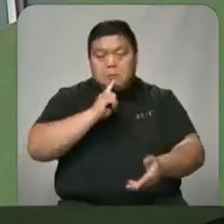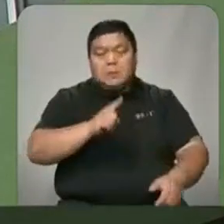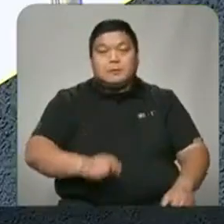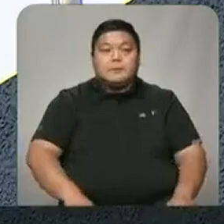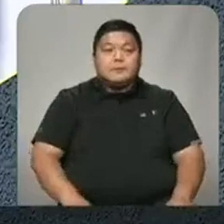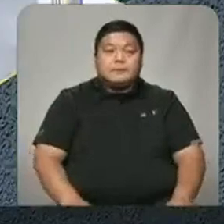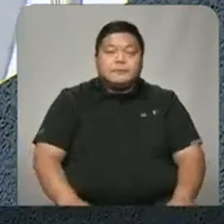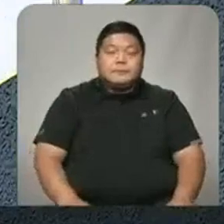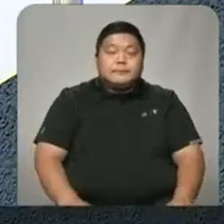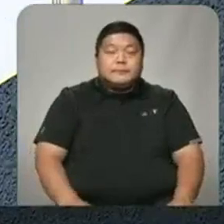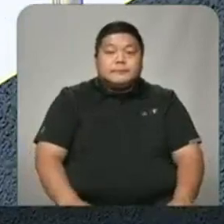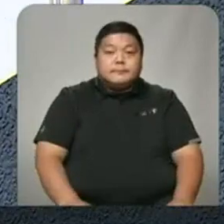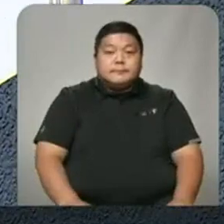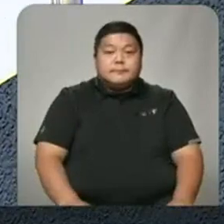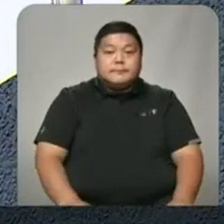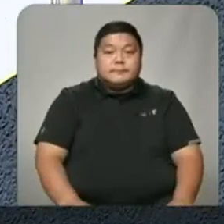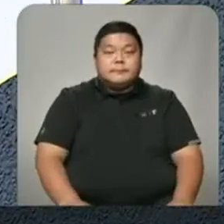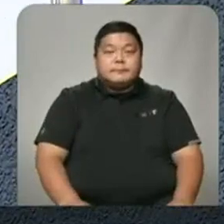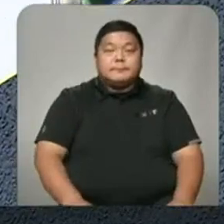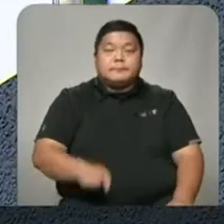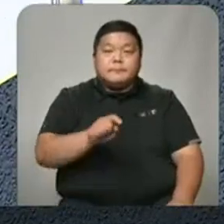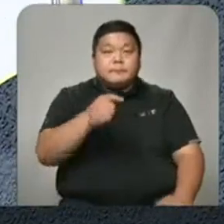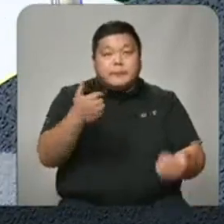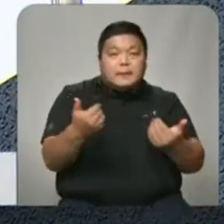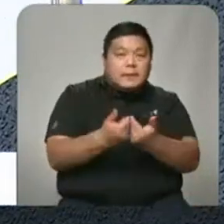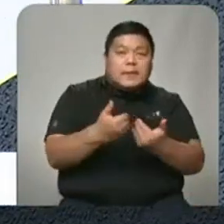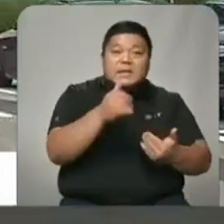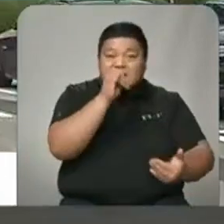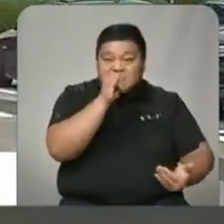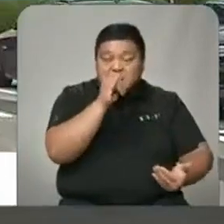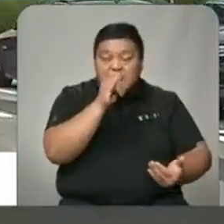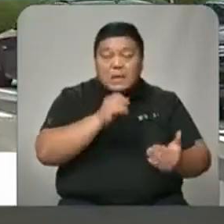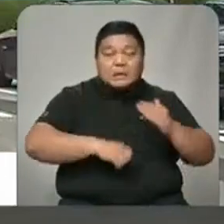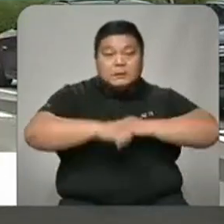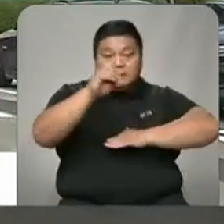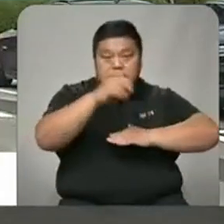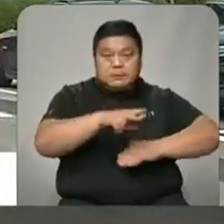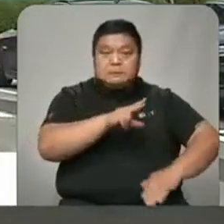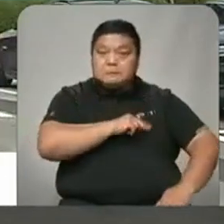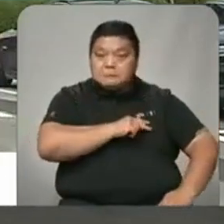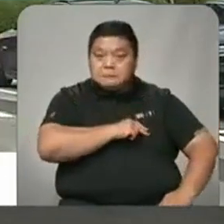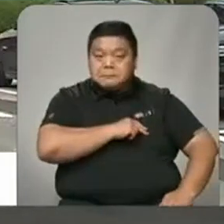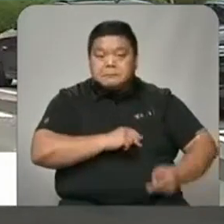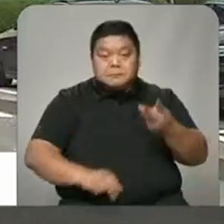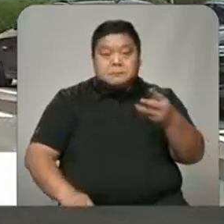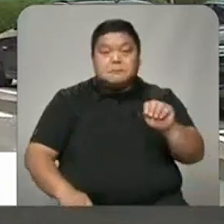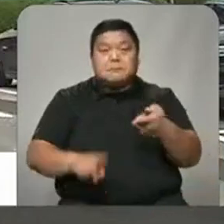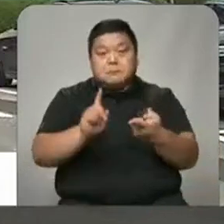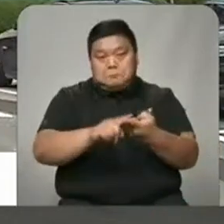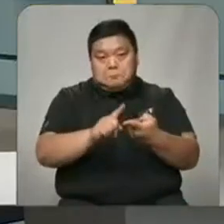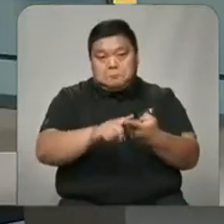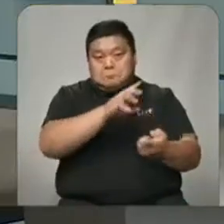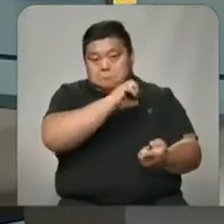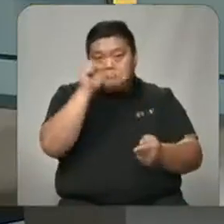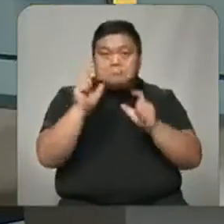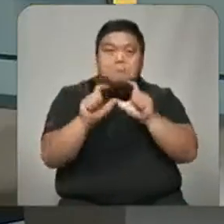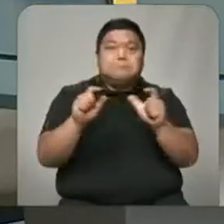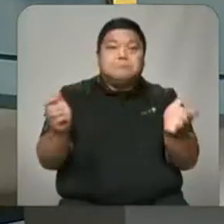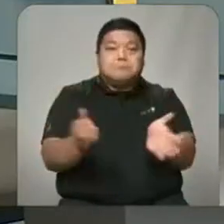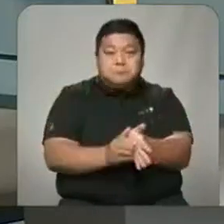착공을 하지 않았다고 해명했습니다 일부 반대 의견에도 양양군 의회가 착공식 예산안 3억원을 최종